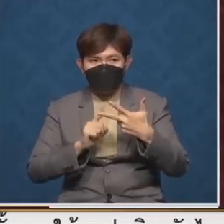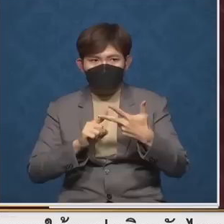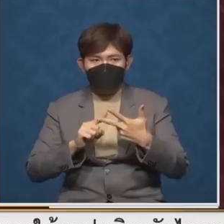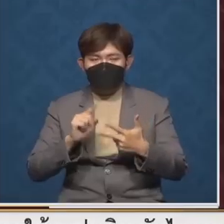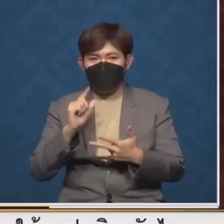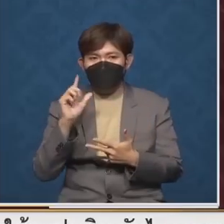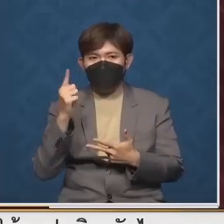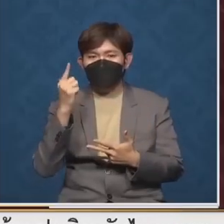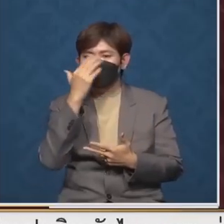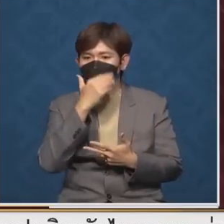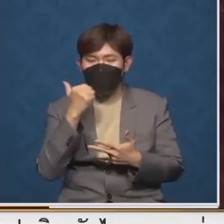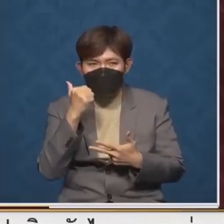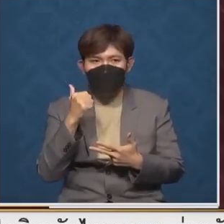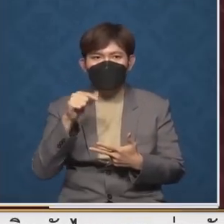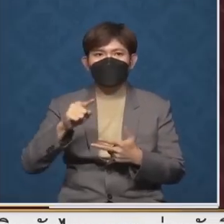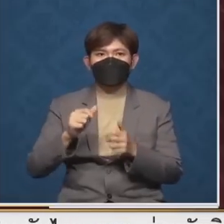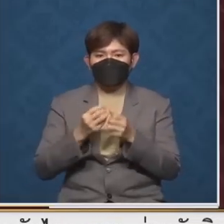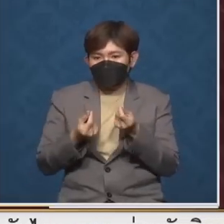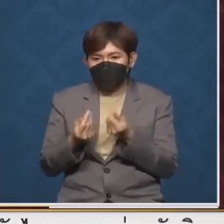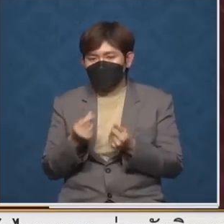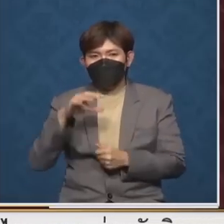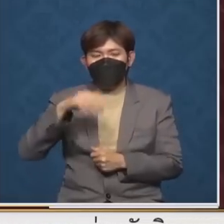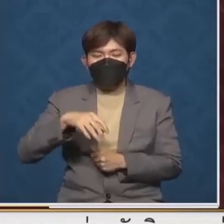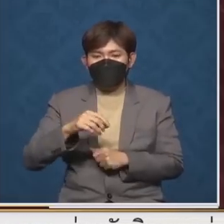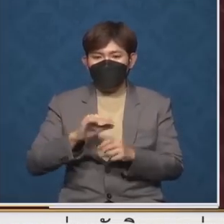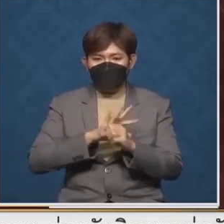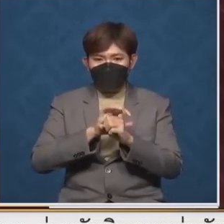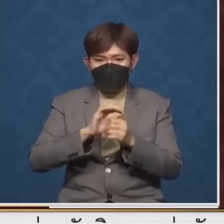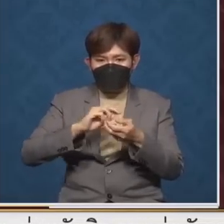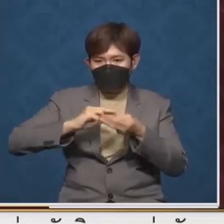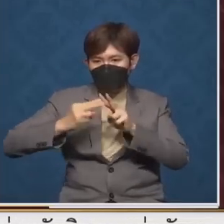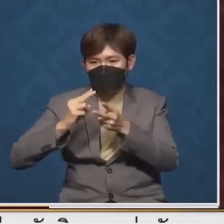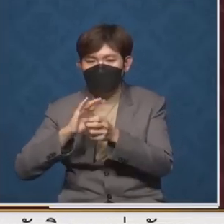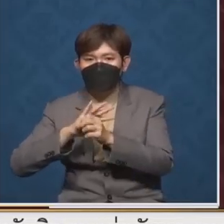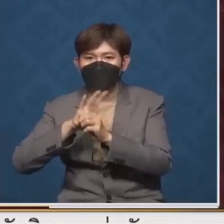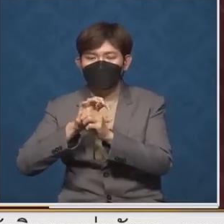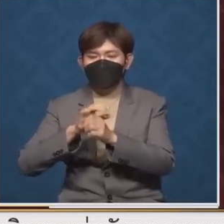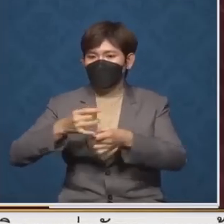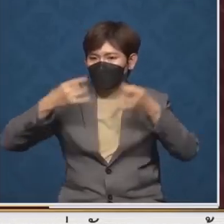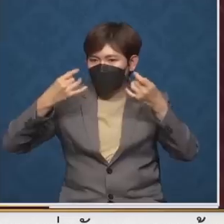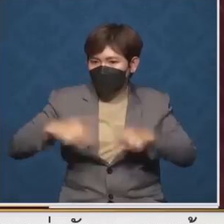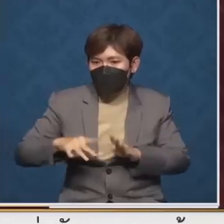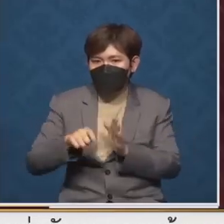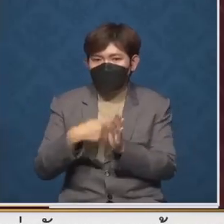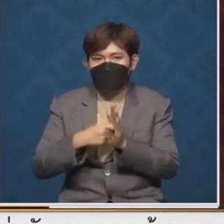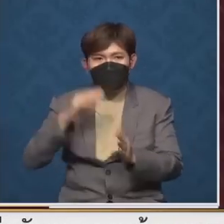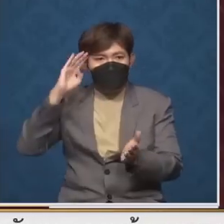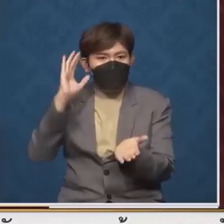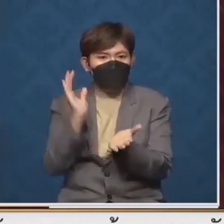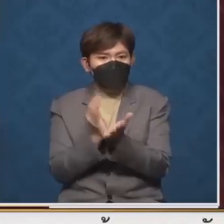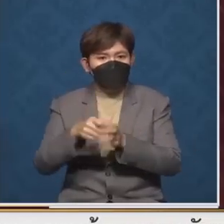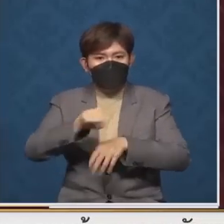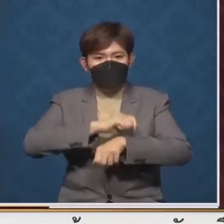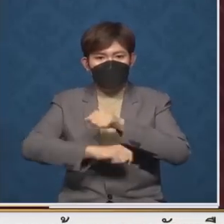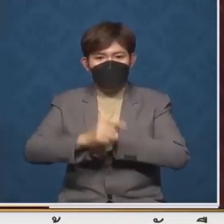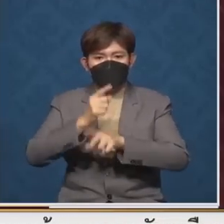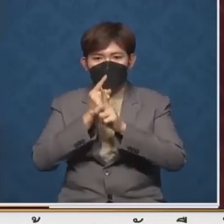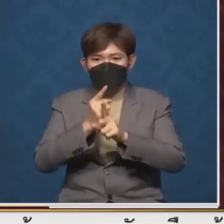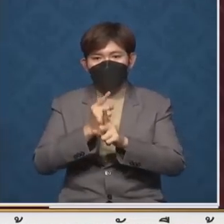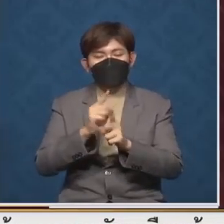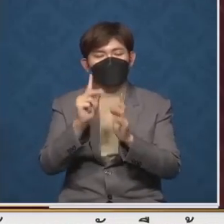รอเกิดขึ้นกลายเป็นเชื้อกลายพันที่ลุนแงเพราะว่าเจ้านาที่ตำรวจไม่ปฏิบตตามกฎหมาย